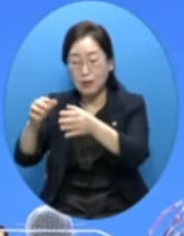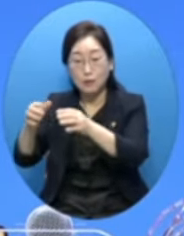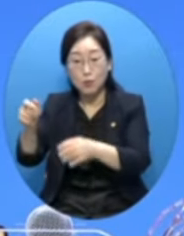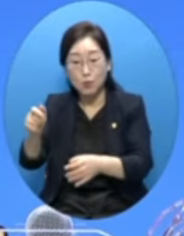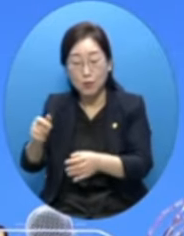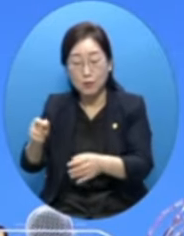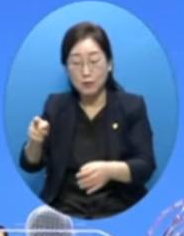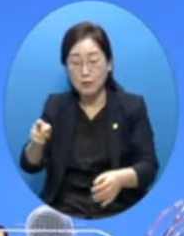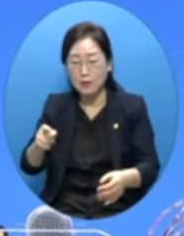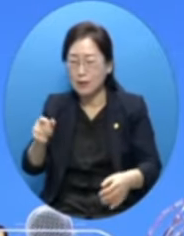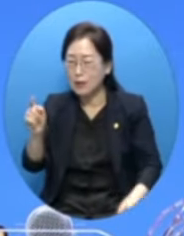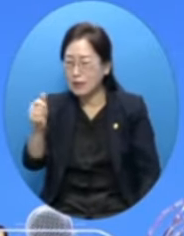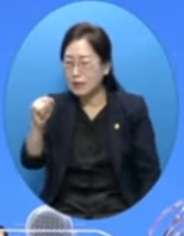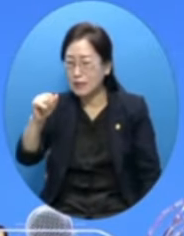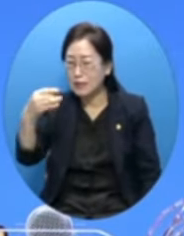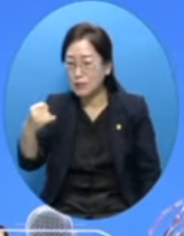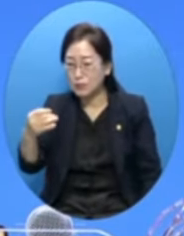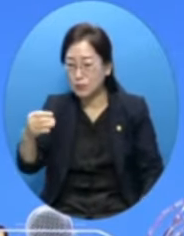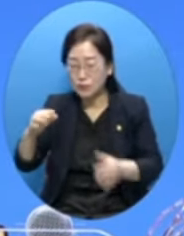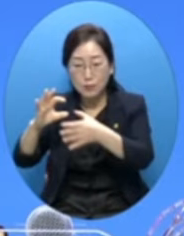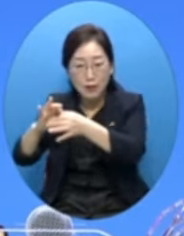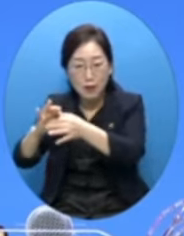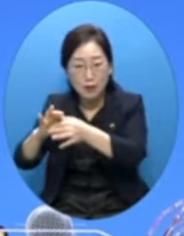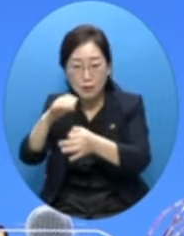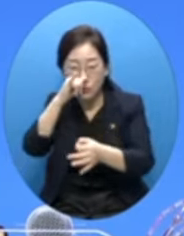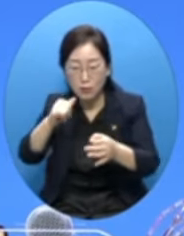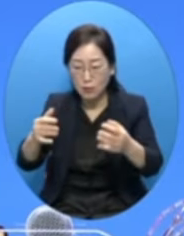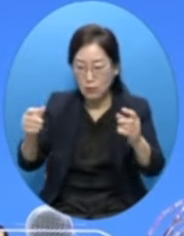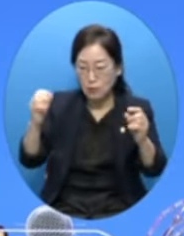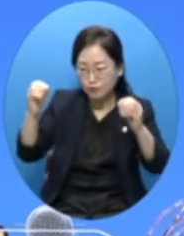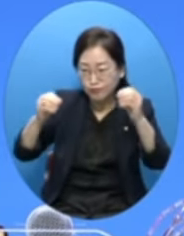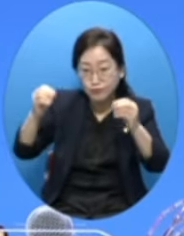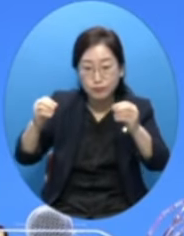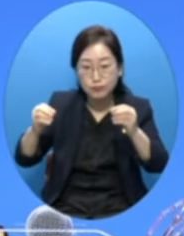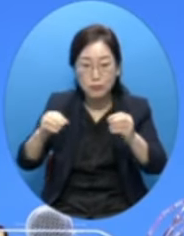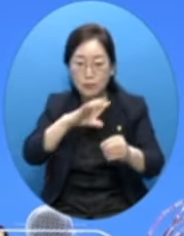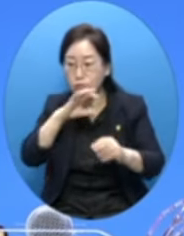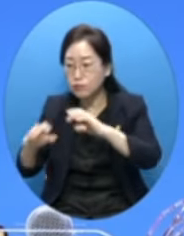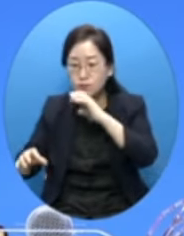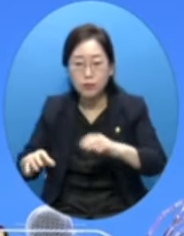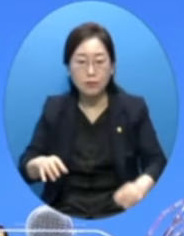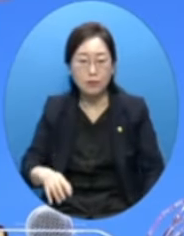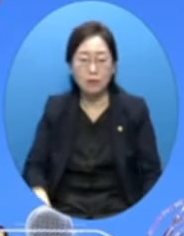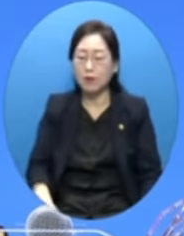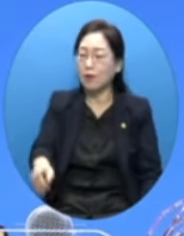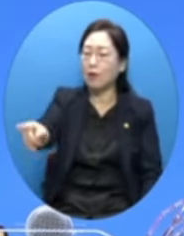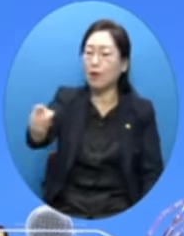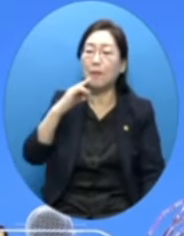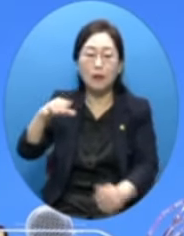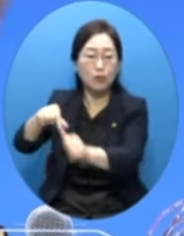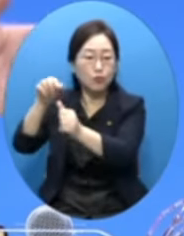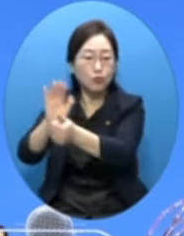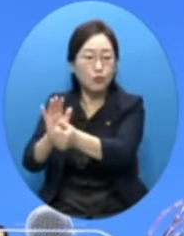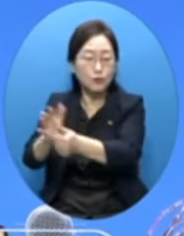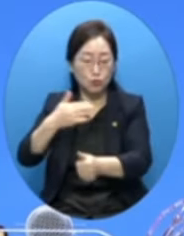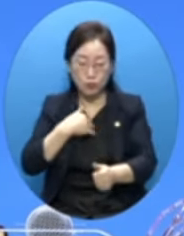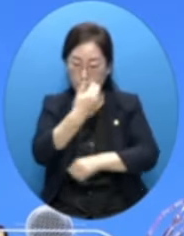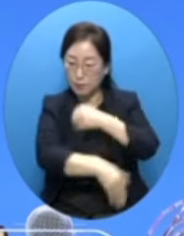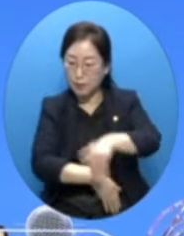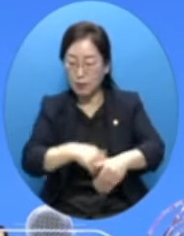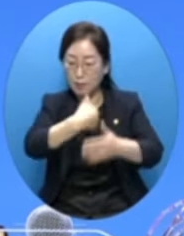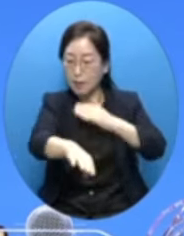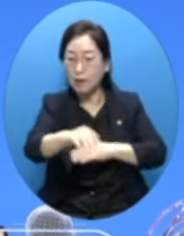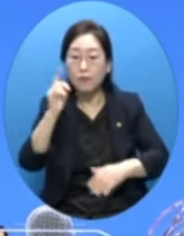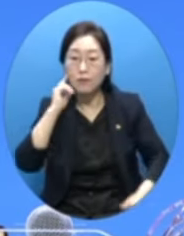소수라고 할지라도 교회 내 소외됐기 때문에 저들이 불평하는 것입니다. 왜 우리를 빼놓고 저 사람들만 구제하고 왜 우리를 도외시하고 우리를